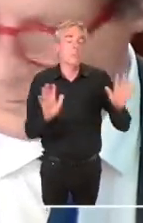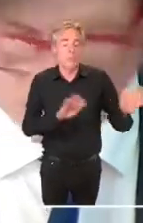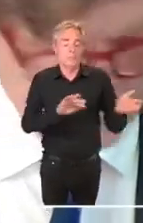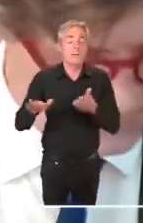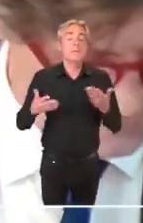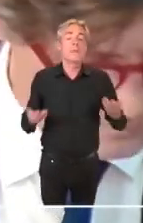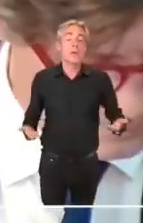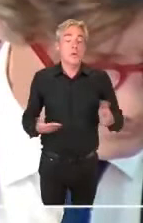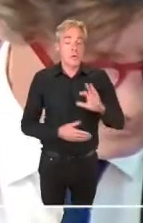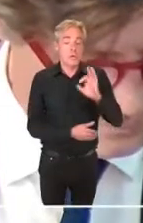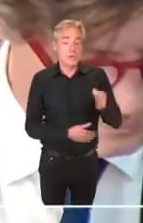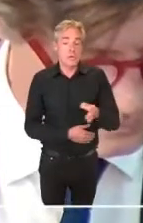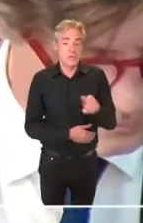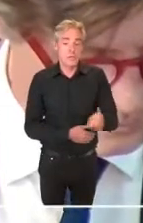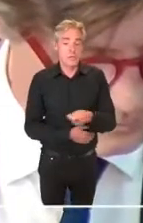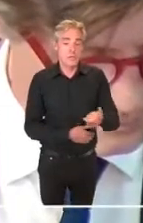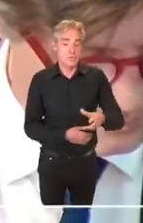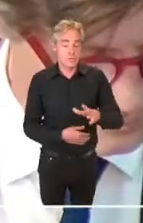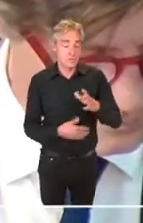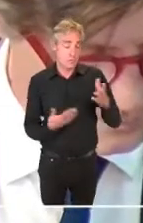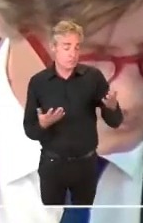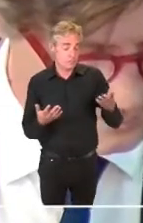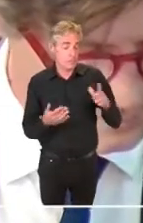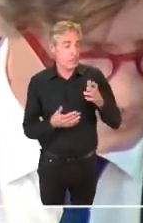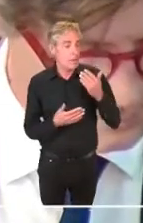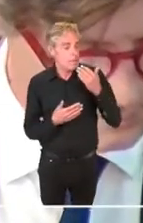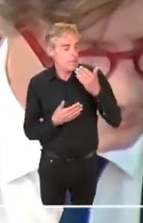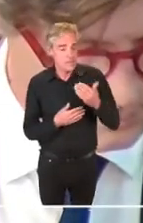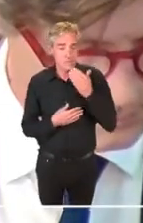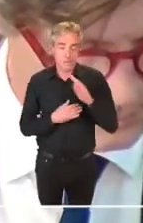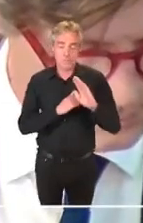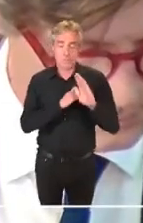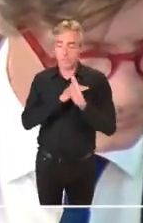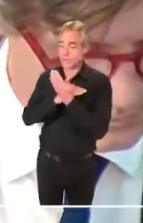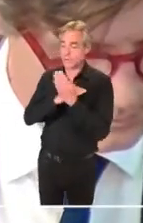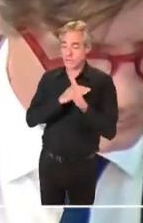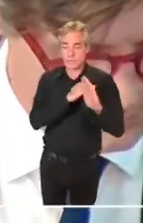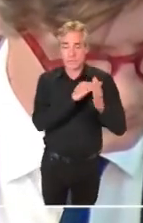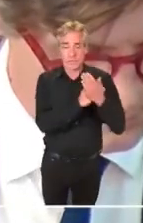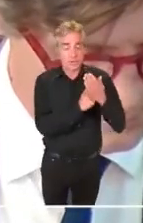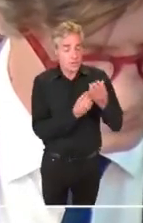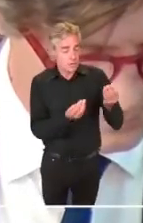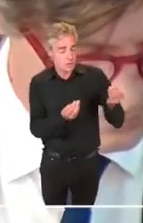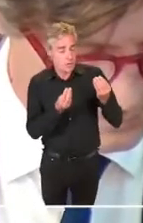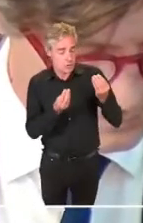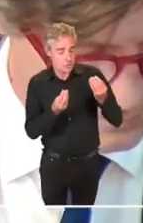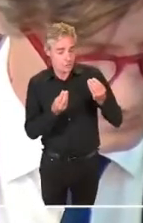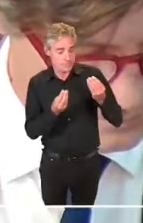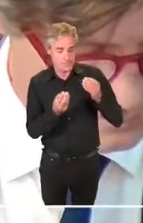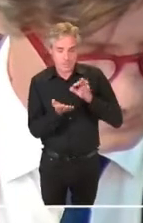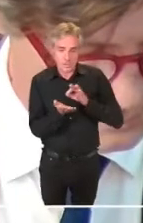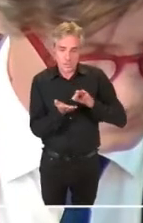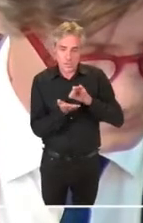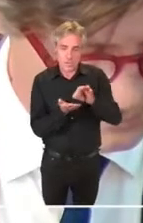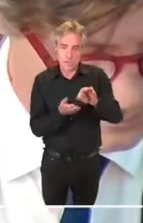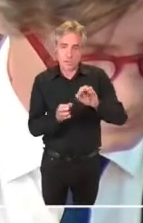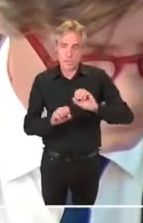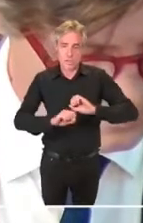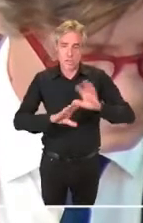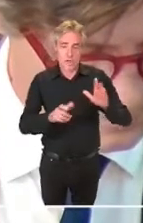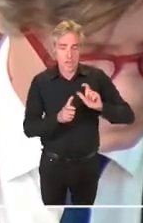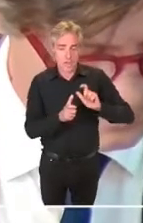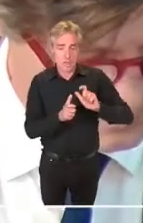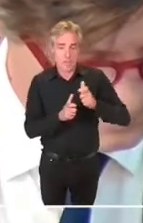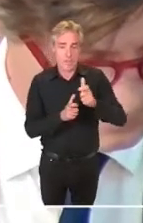Oui, Monsieur Guillemin et Madame Jamet, merci pour cette présentation qui nous donne en effet une ligne assez claire de ce qui va se